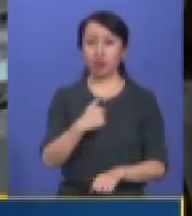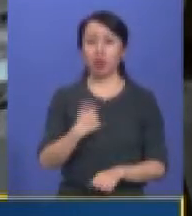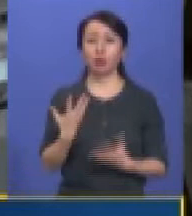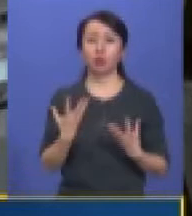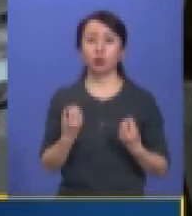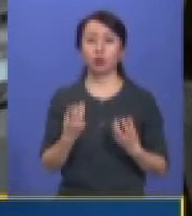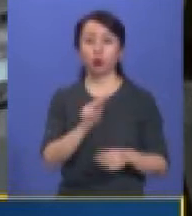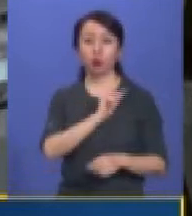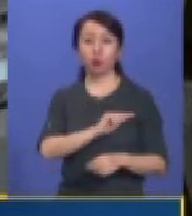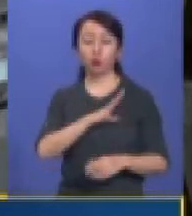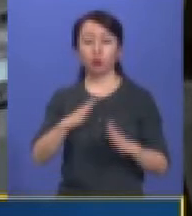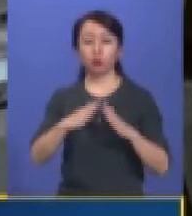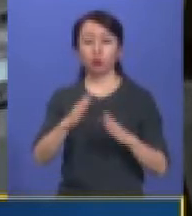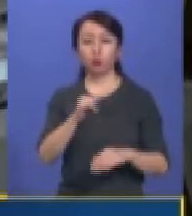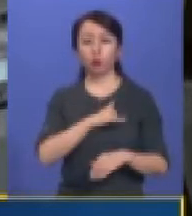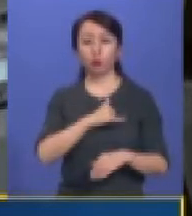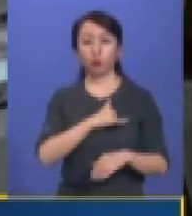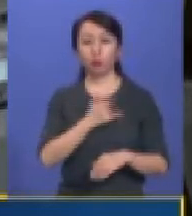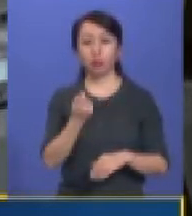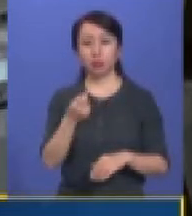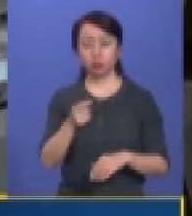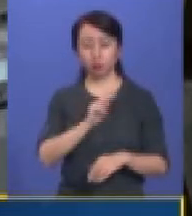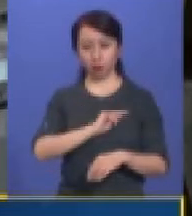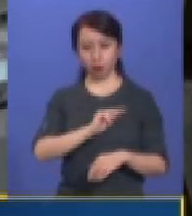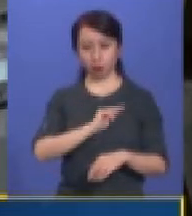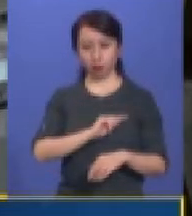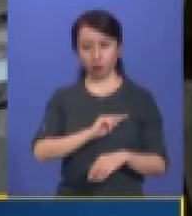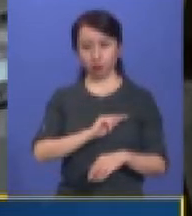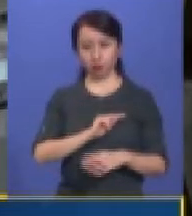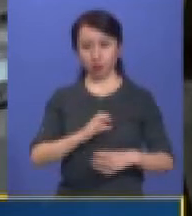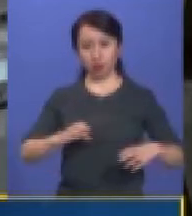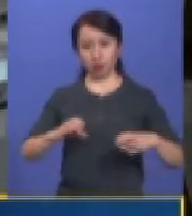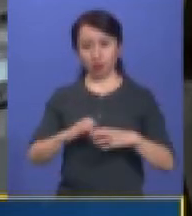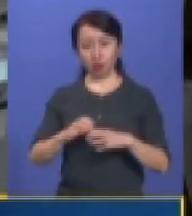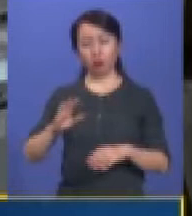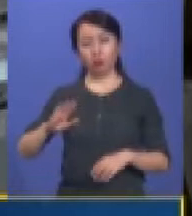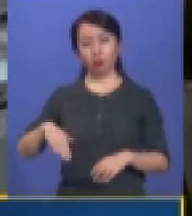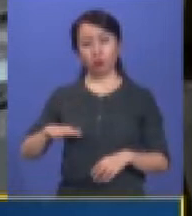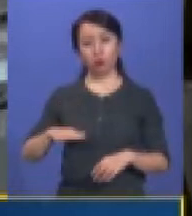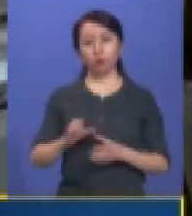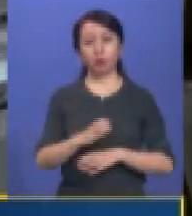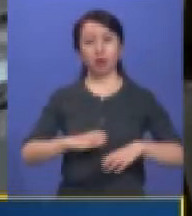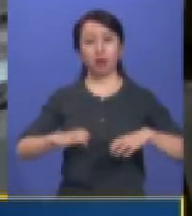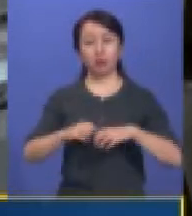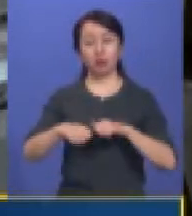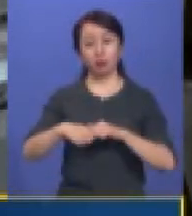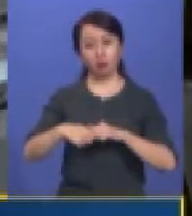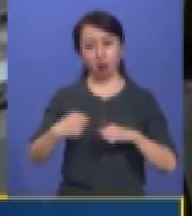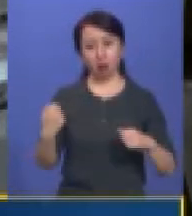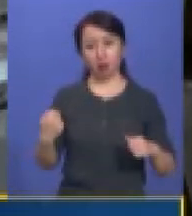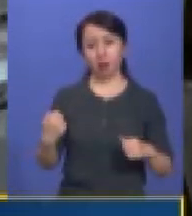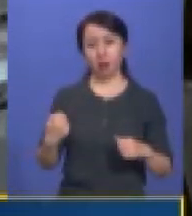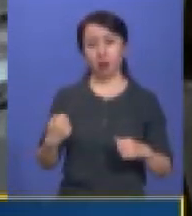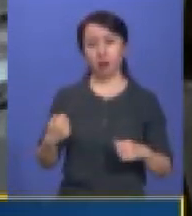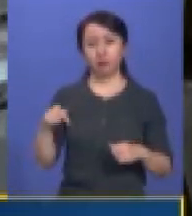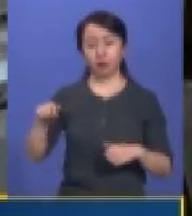еще работал в доме культуры и немножко здесь подрабатывал в автобазе, держа этот ансамбль. Но потом он, к сожалению, распался, и я уже там